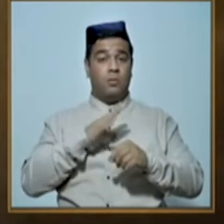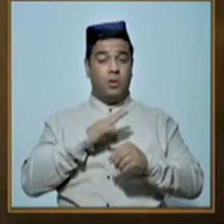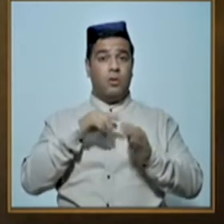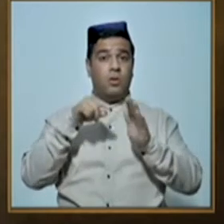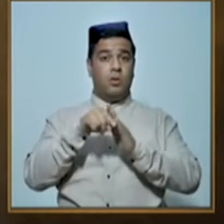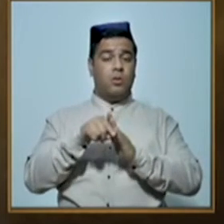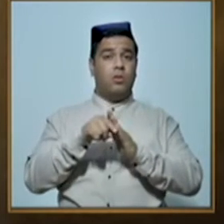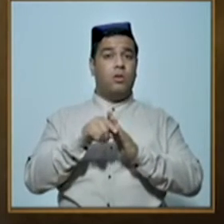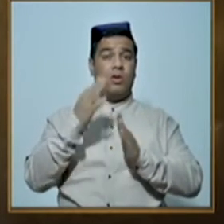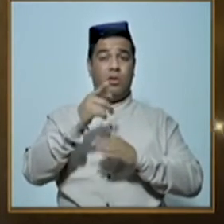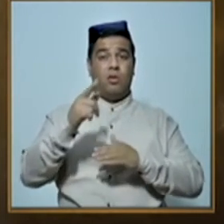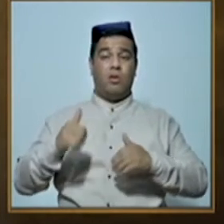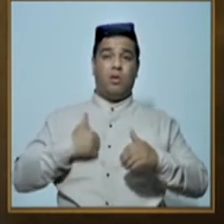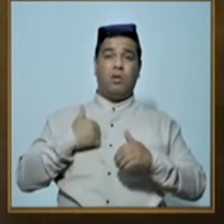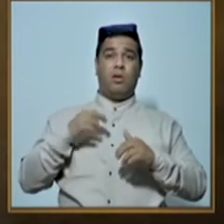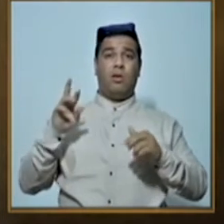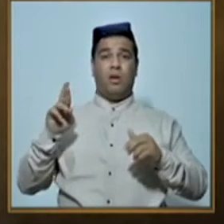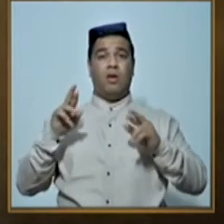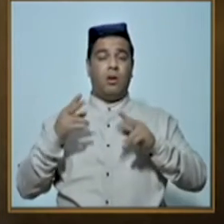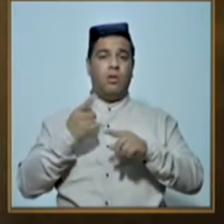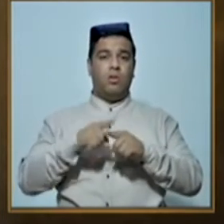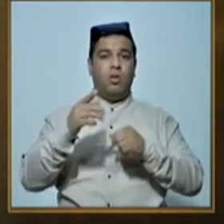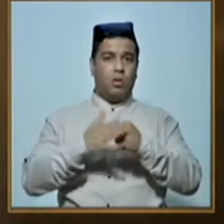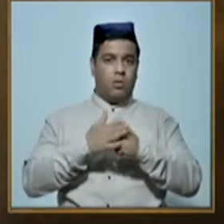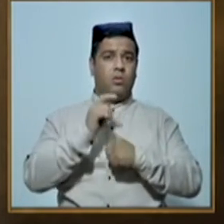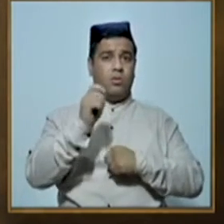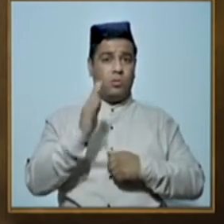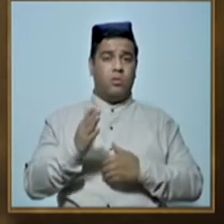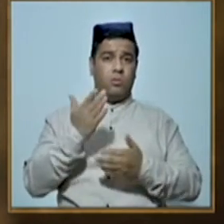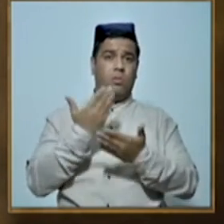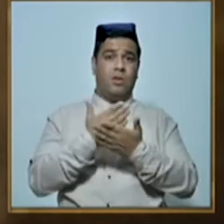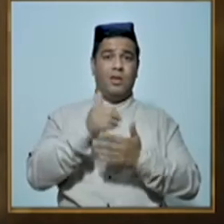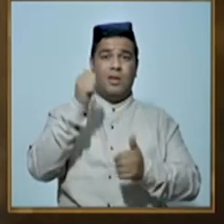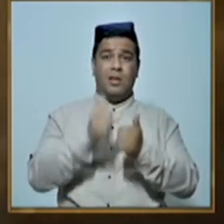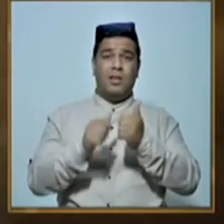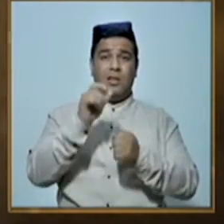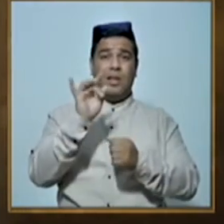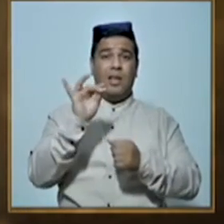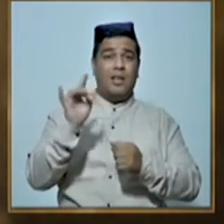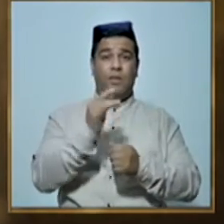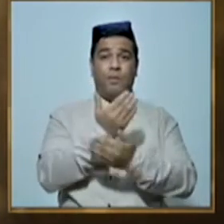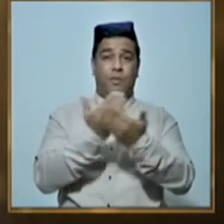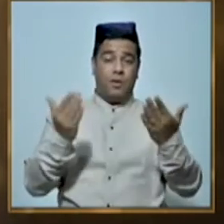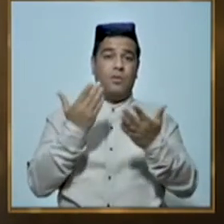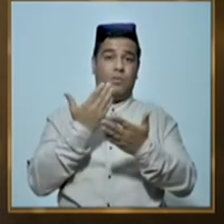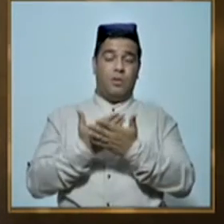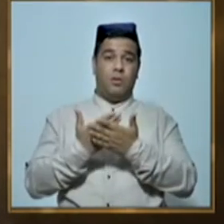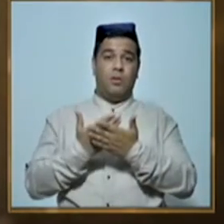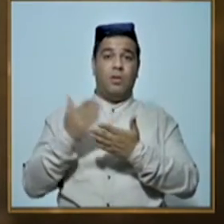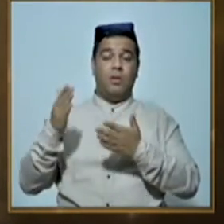musibetke uçuratı koyuşu var. Şahsi halatlarımızda, her birimiz, maşede oturgan insanın her biri, ben için, misal